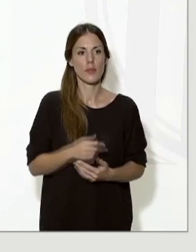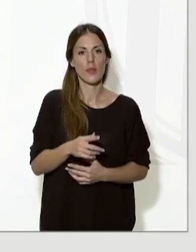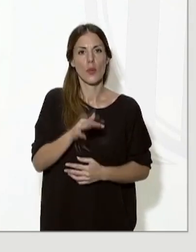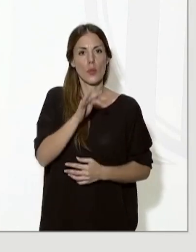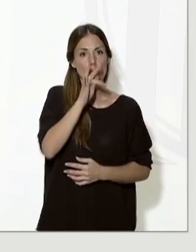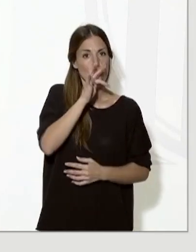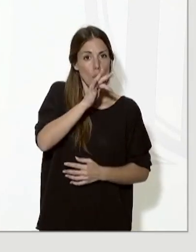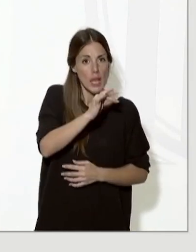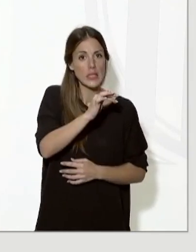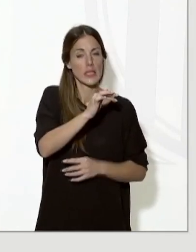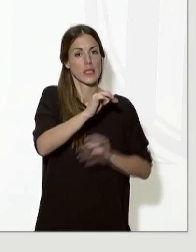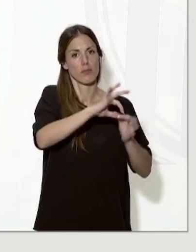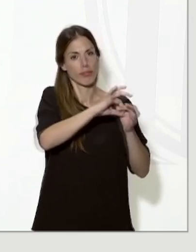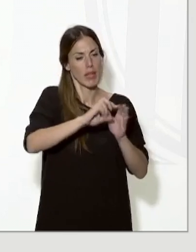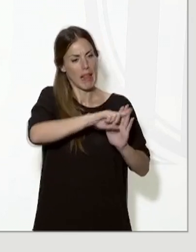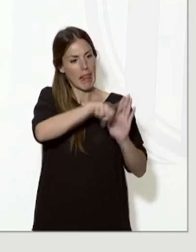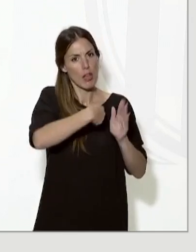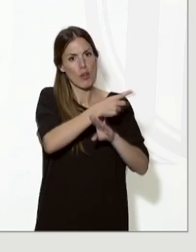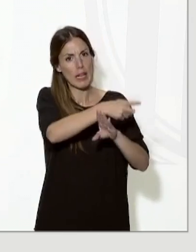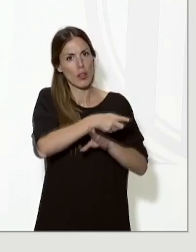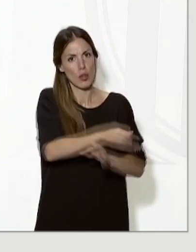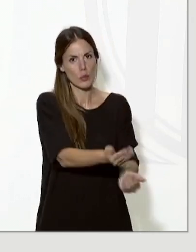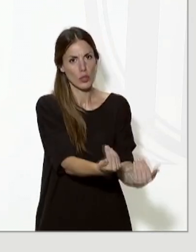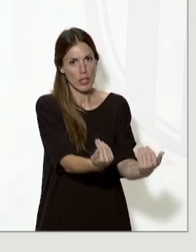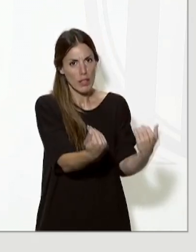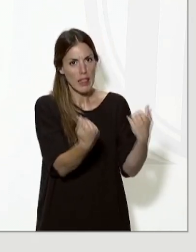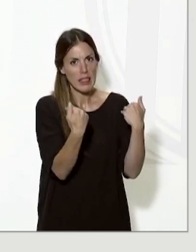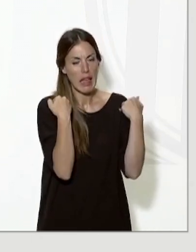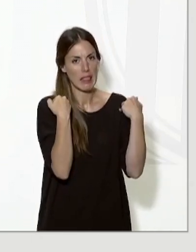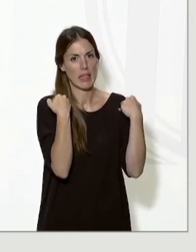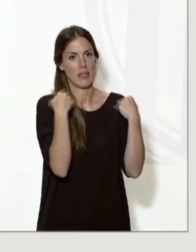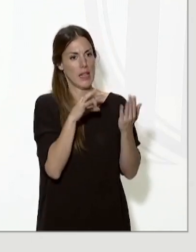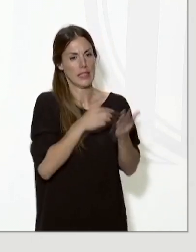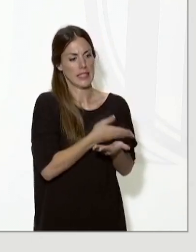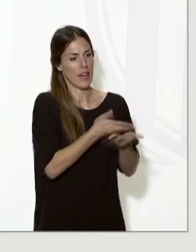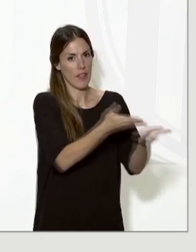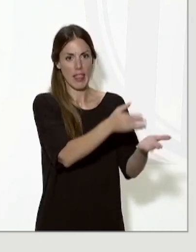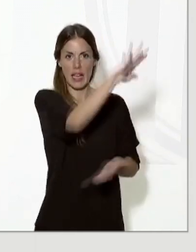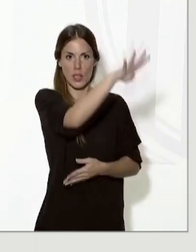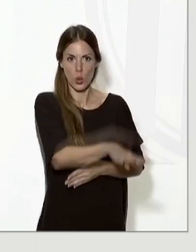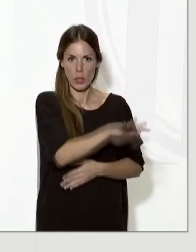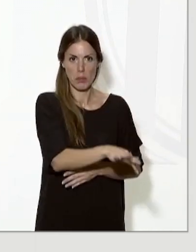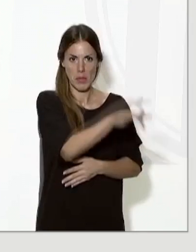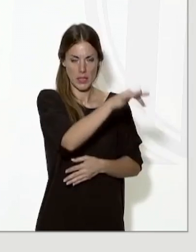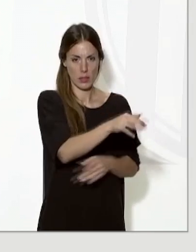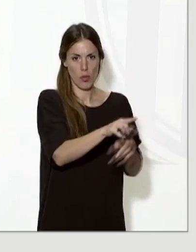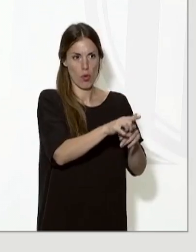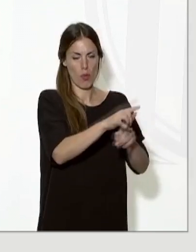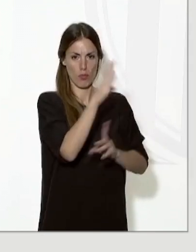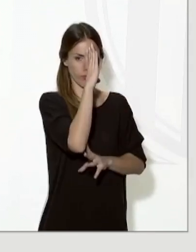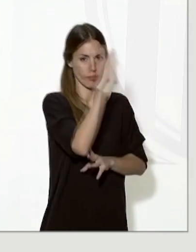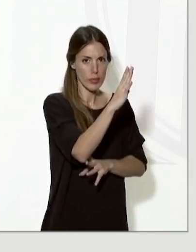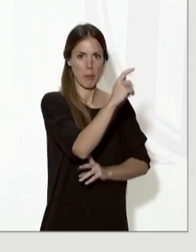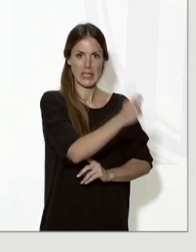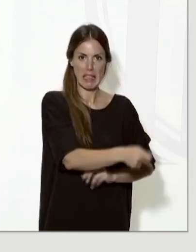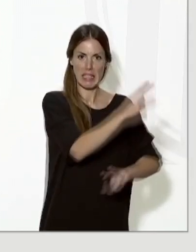Heu complir fidelment, d'acord amb la llei, les obligacions del càrrec que assumiu al servei de Catalunya i amb lleialtat al president de la